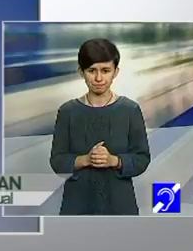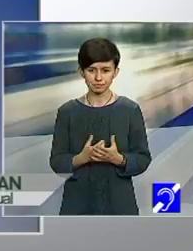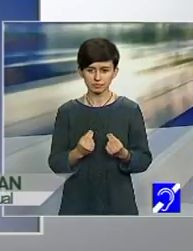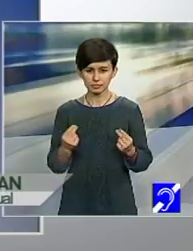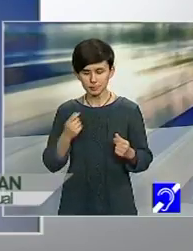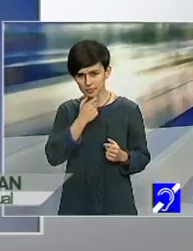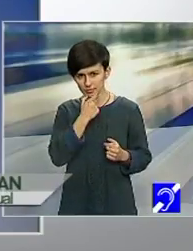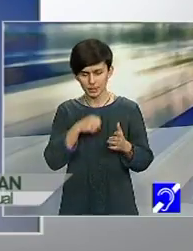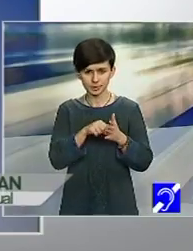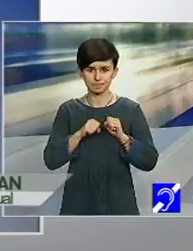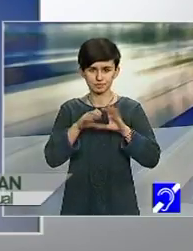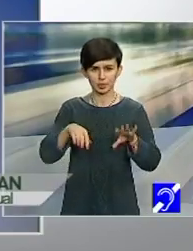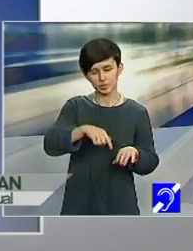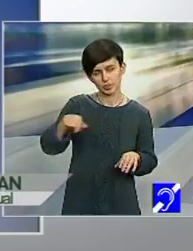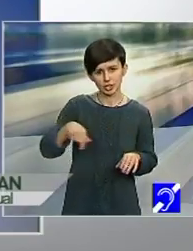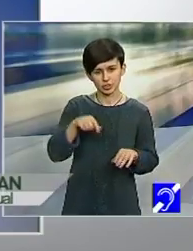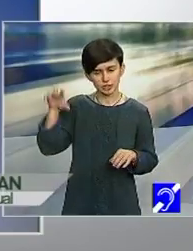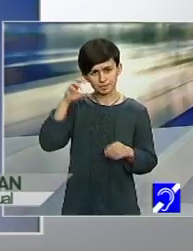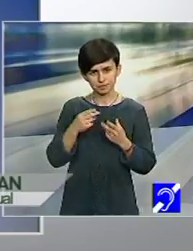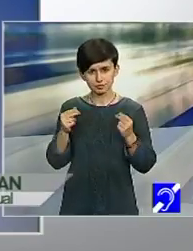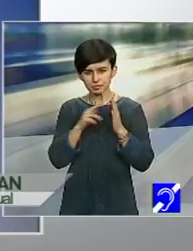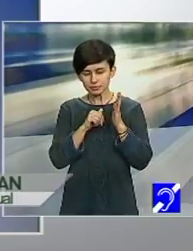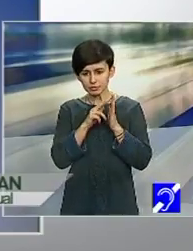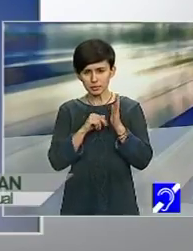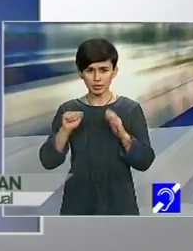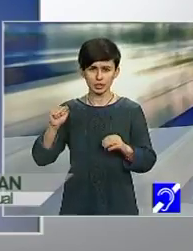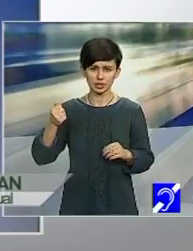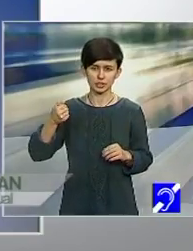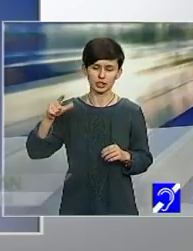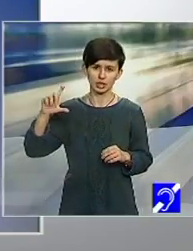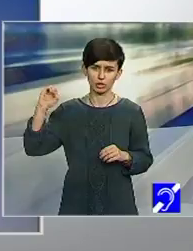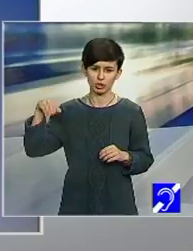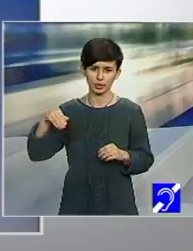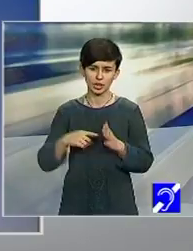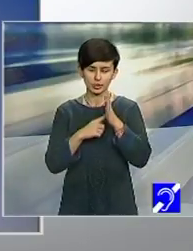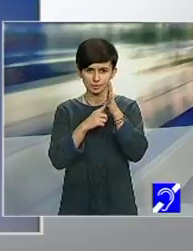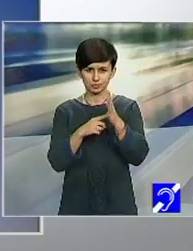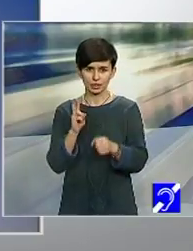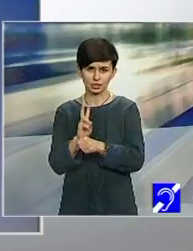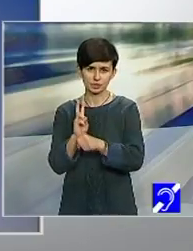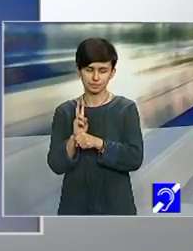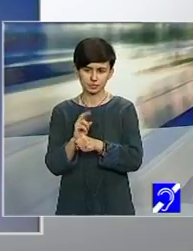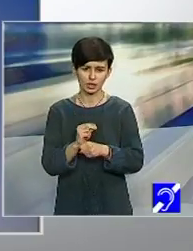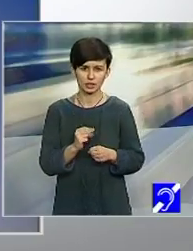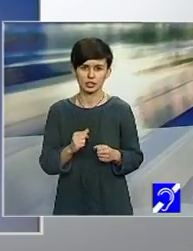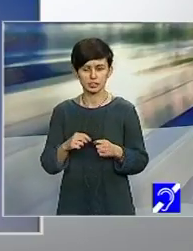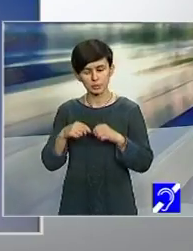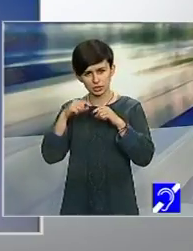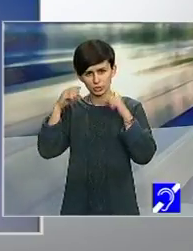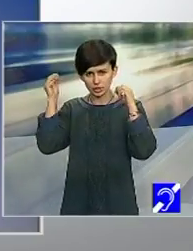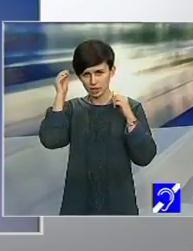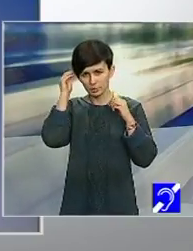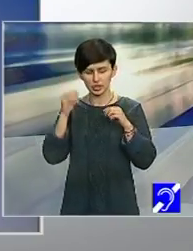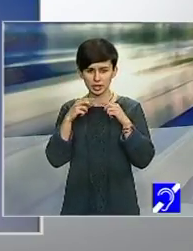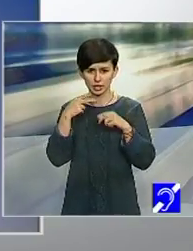anilor, emisiunile noastre Shalom și Transilvania Policromă au acordat o atenție deosebită istoriei și memoriei Holocaustului. Am